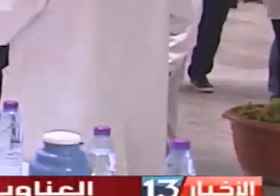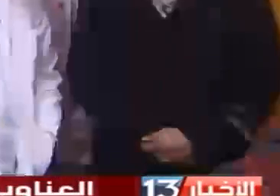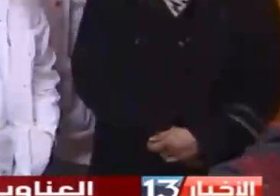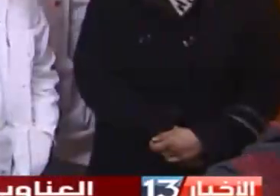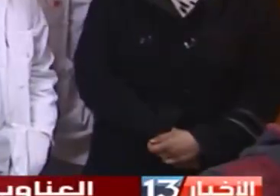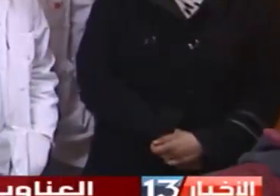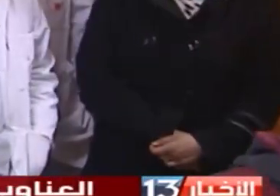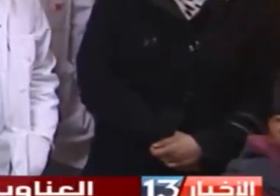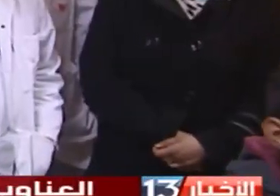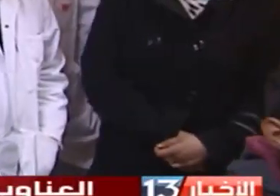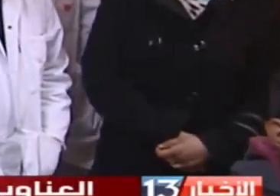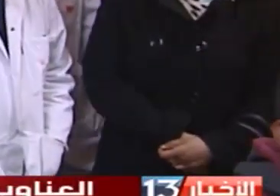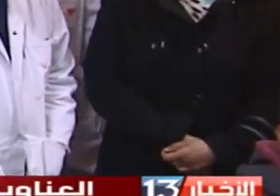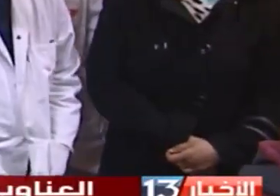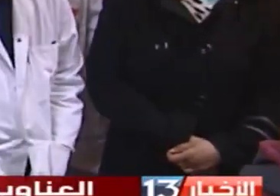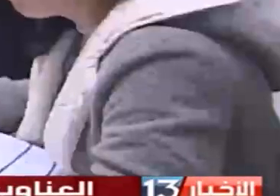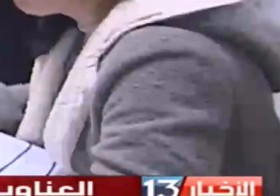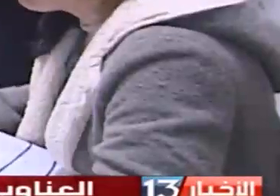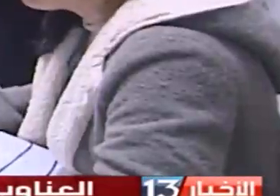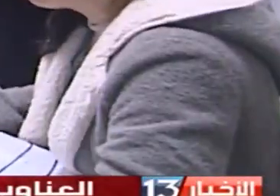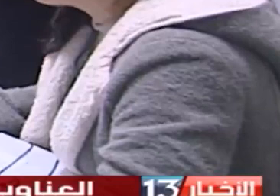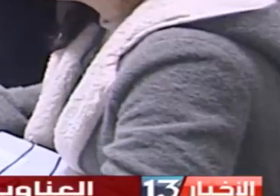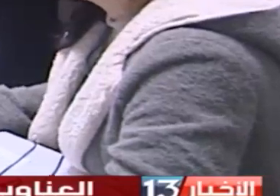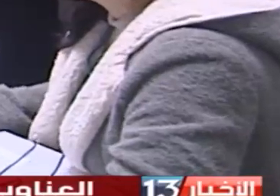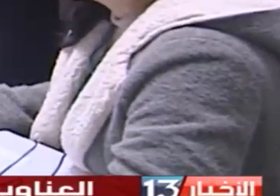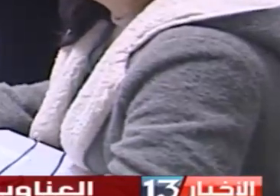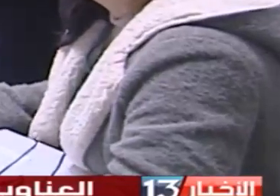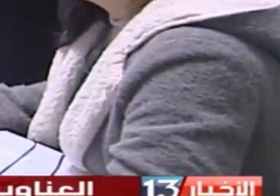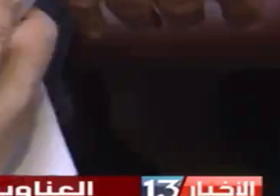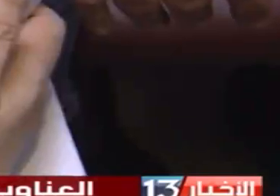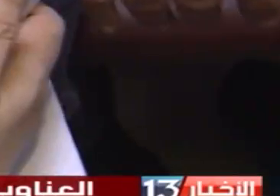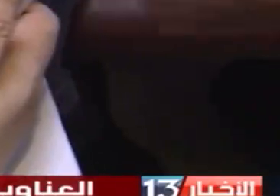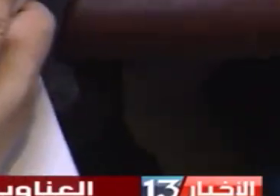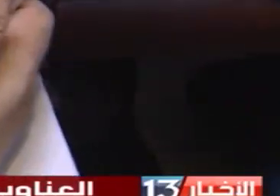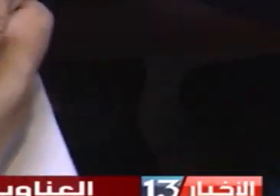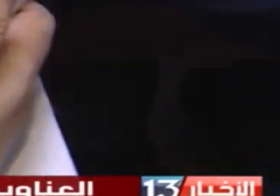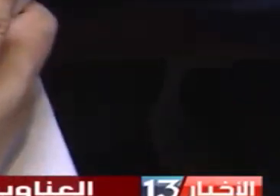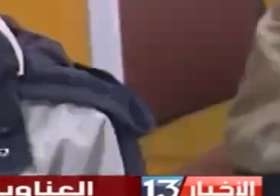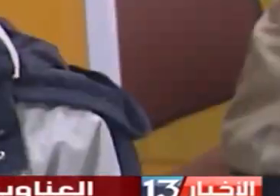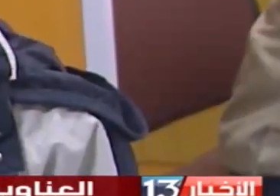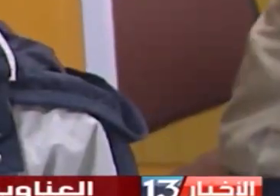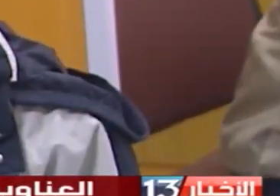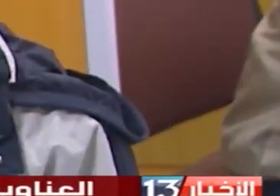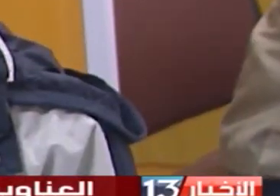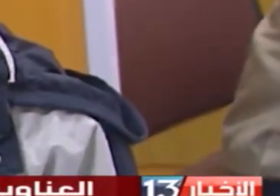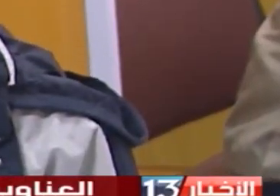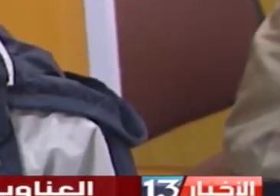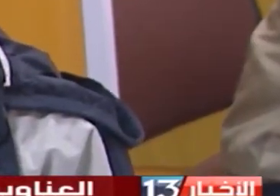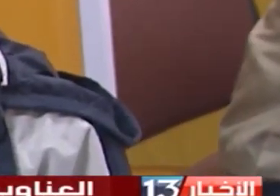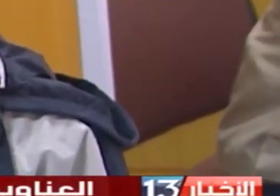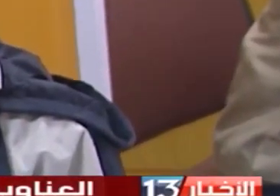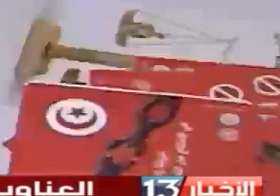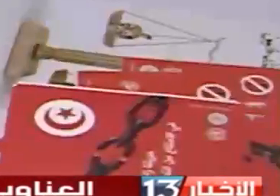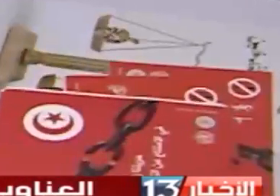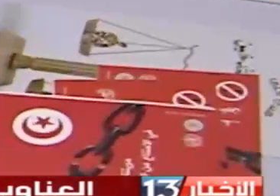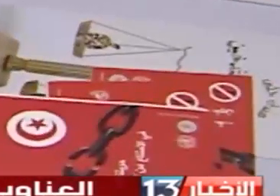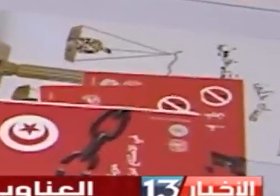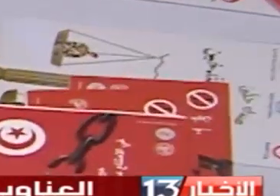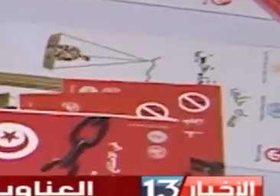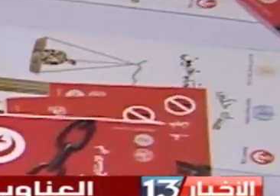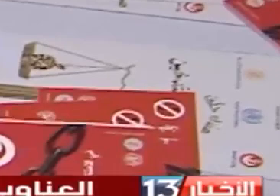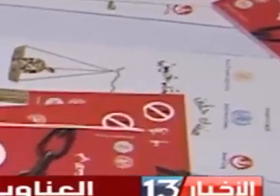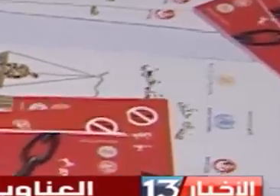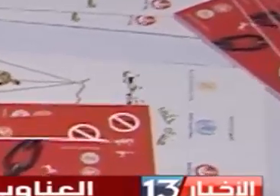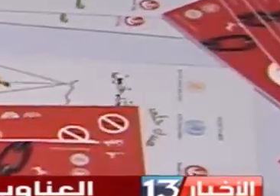يوم توعوي مفتوح حول مضار التدخين والجلطة الدماغية لمساعدة المدخنين على الإقلاع عنه لما يسببه